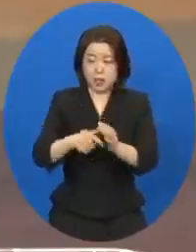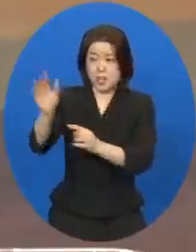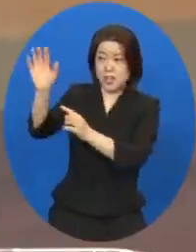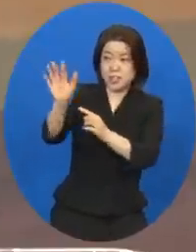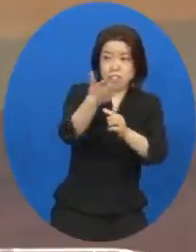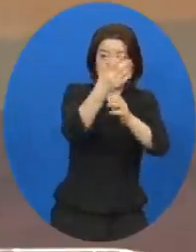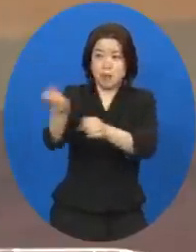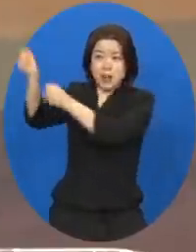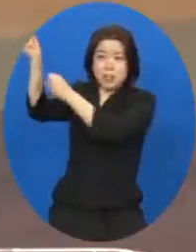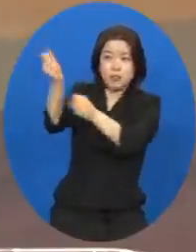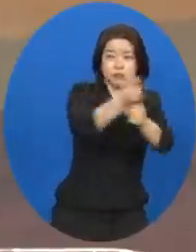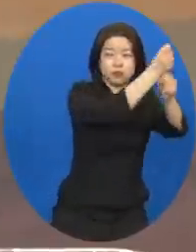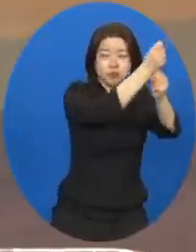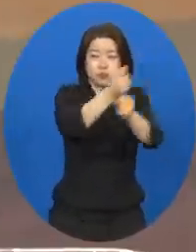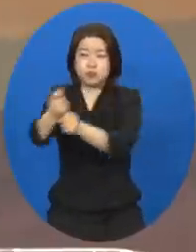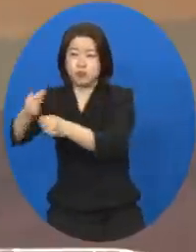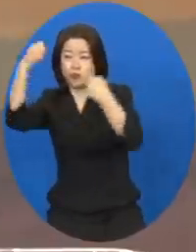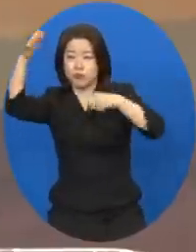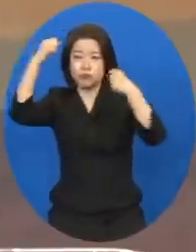사람들도